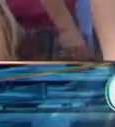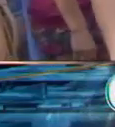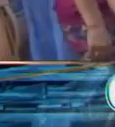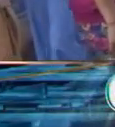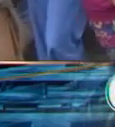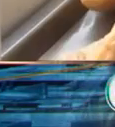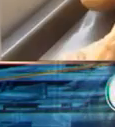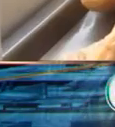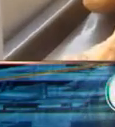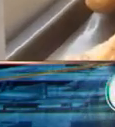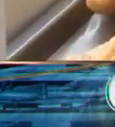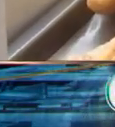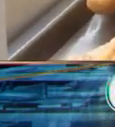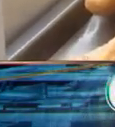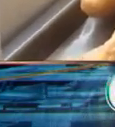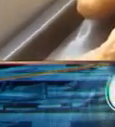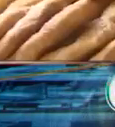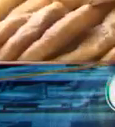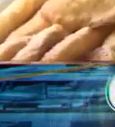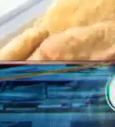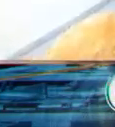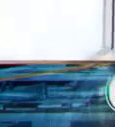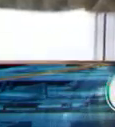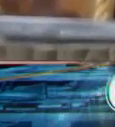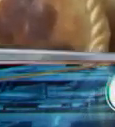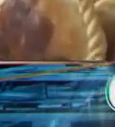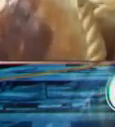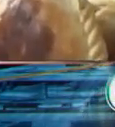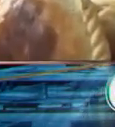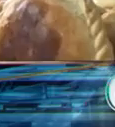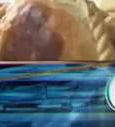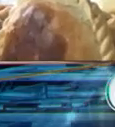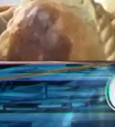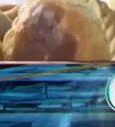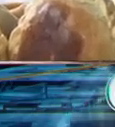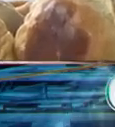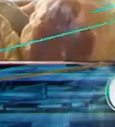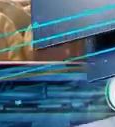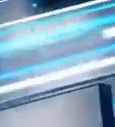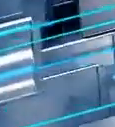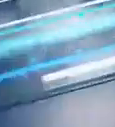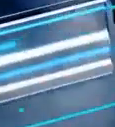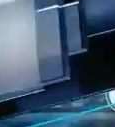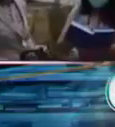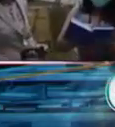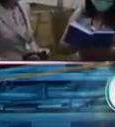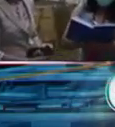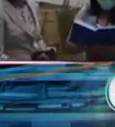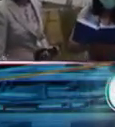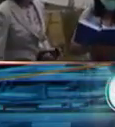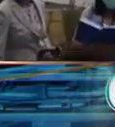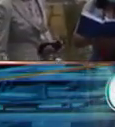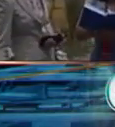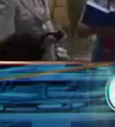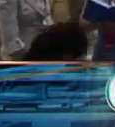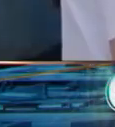А нам все равно. Во многих общественных местах Талдыкургана на санитарные нормы, как говорится, чихали. За нарушение